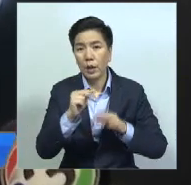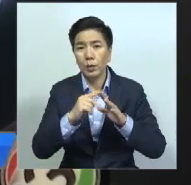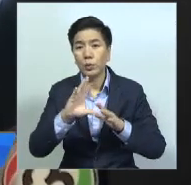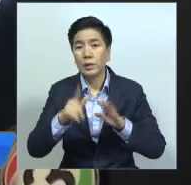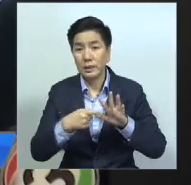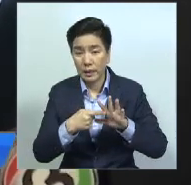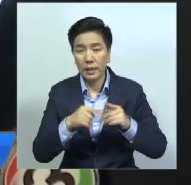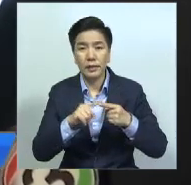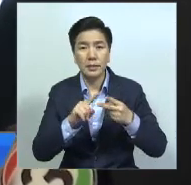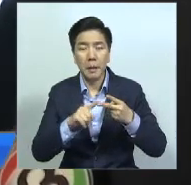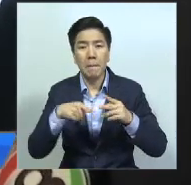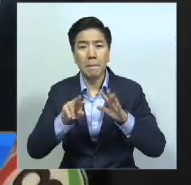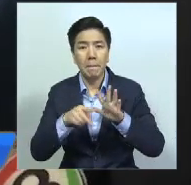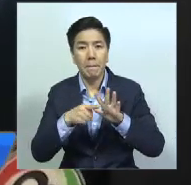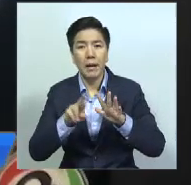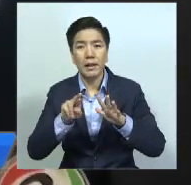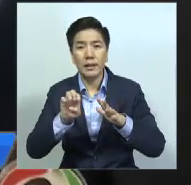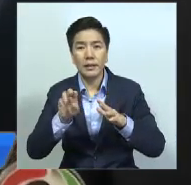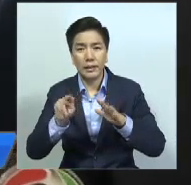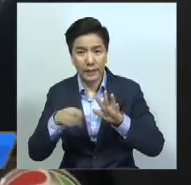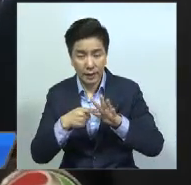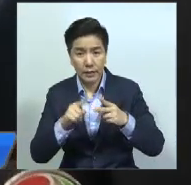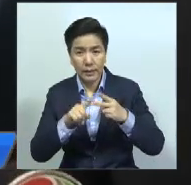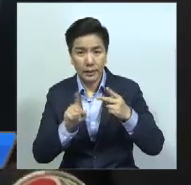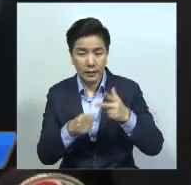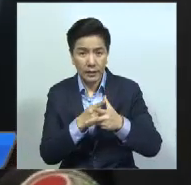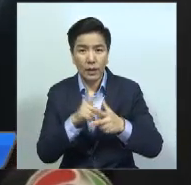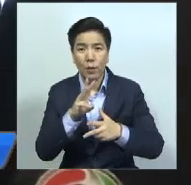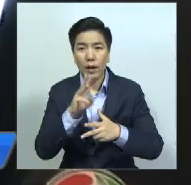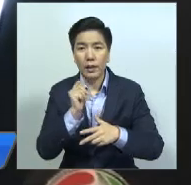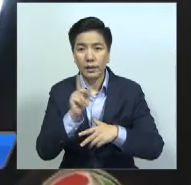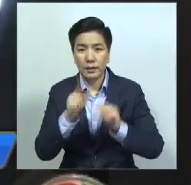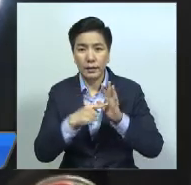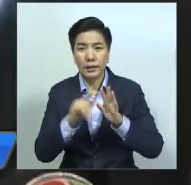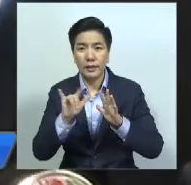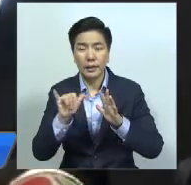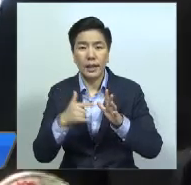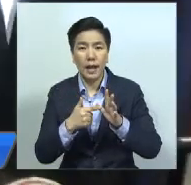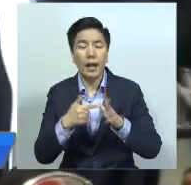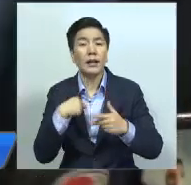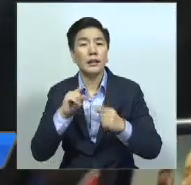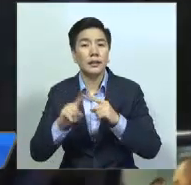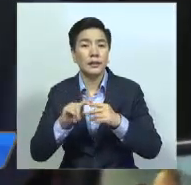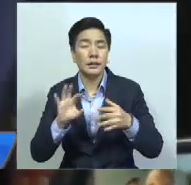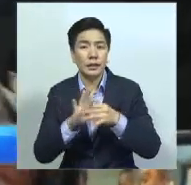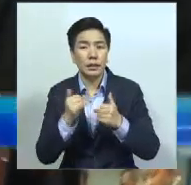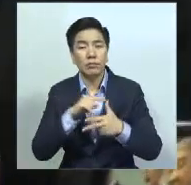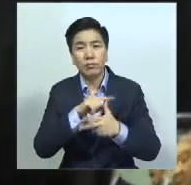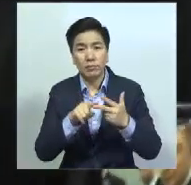านาคาสายนางสาวปารีณาไกรคุปหรือว่านางสาววัฒนยาวงโอภาสีหรือว่ามาดามเดีย